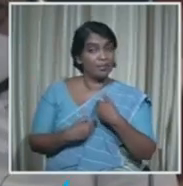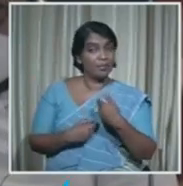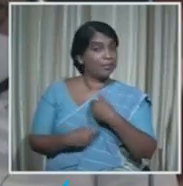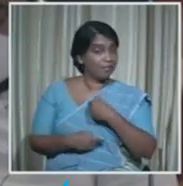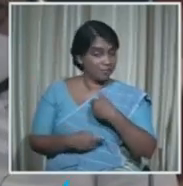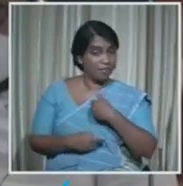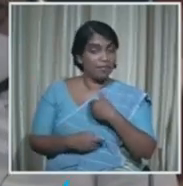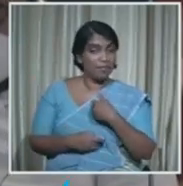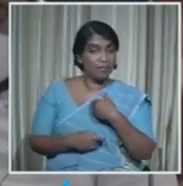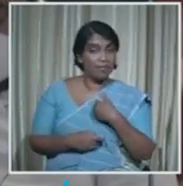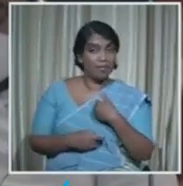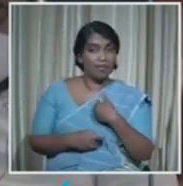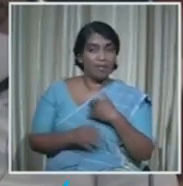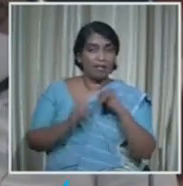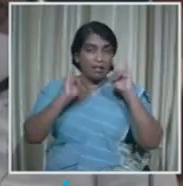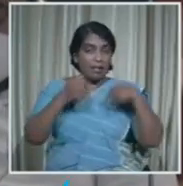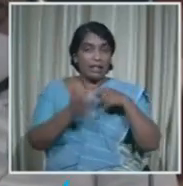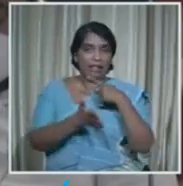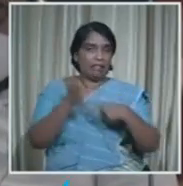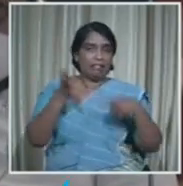Mage bal desa pal ni ne.